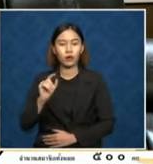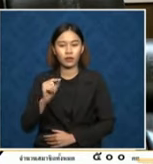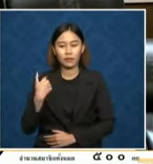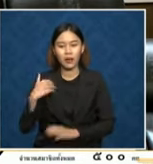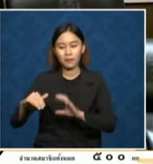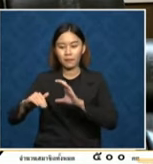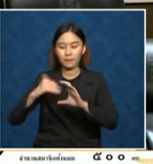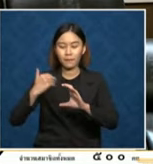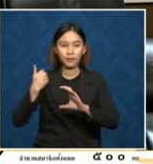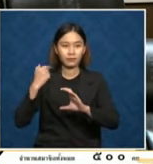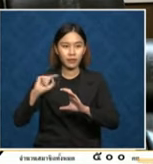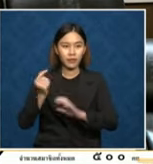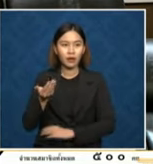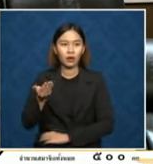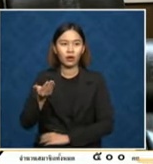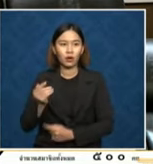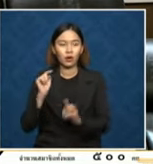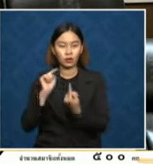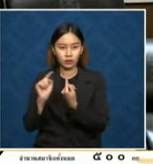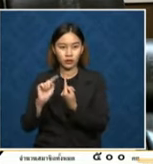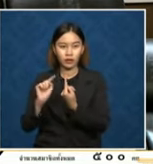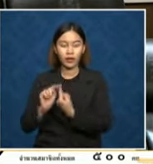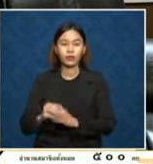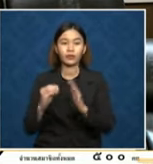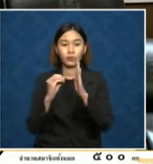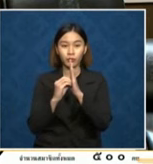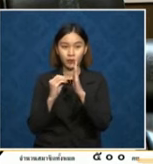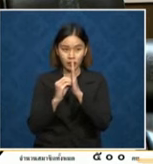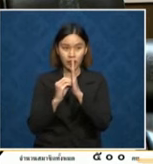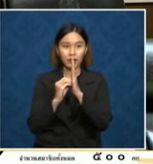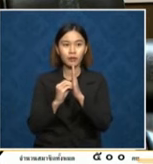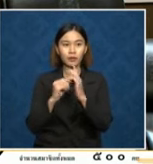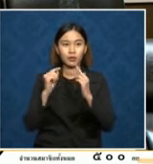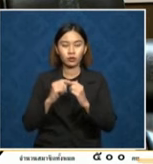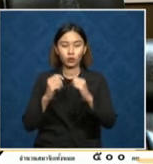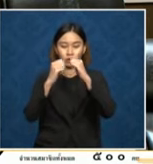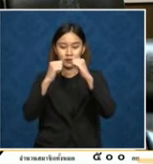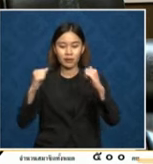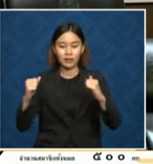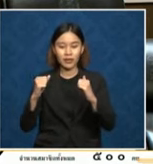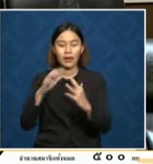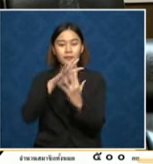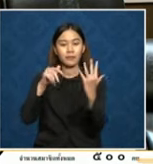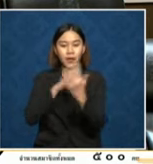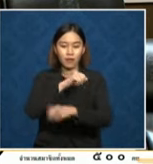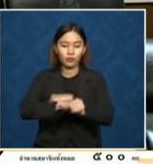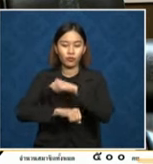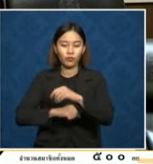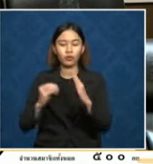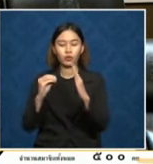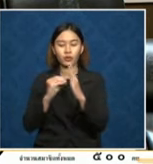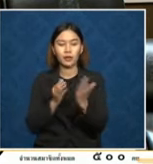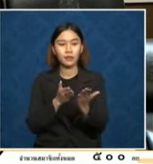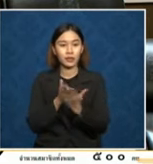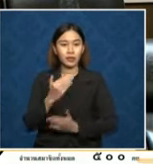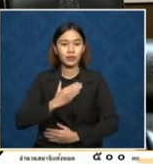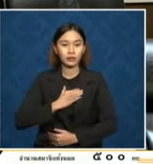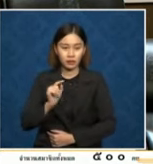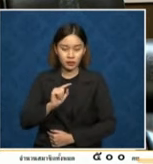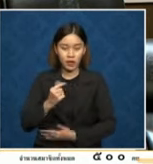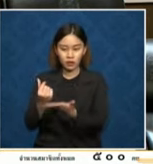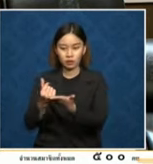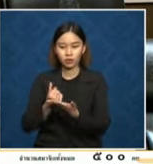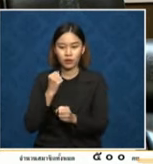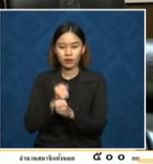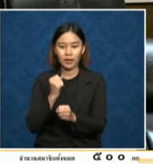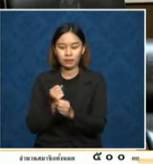เรื่องมานะคะว่าขอให้ทางกทม.นะคะสำนักการโยธากรุงเทพมหานครค่ะในเขตลาดกระบังนะคะช่วย